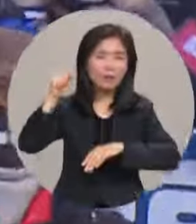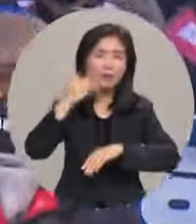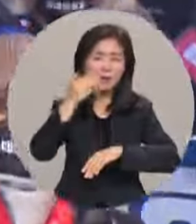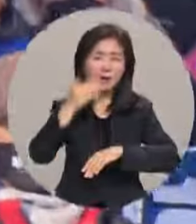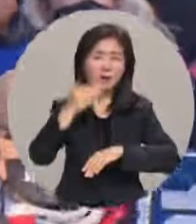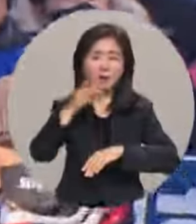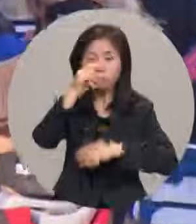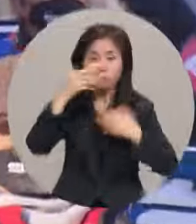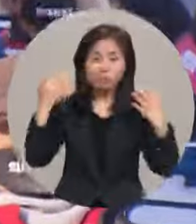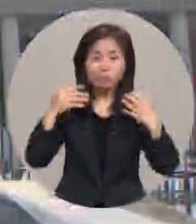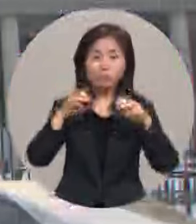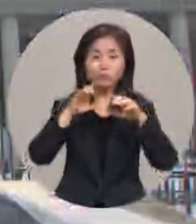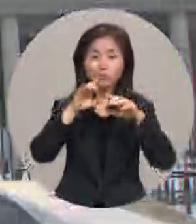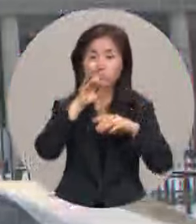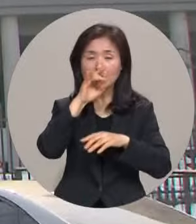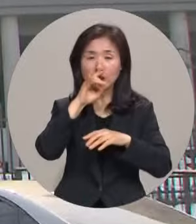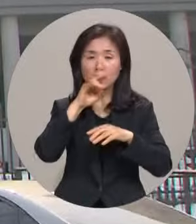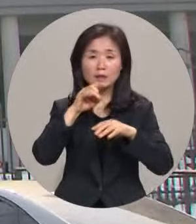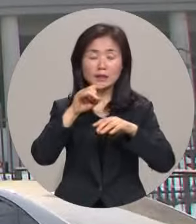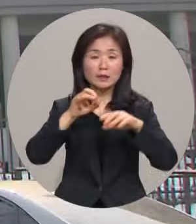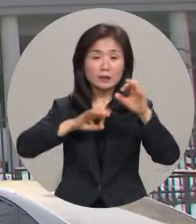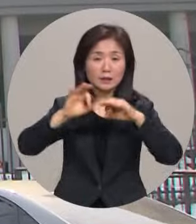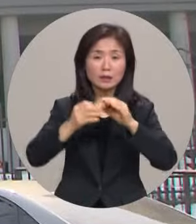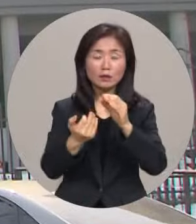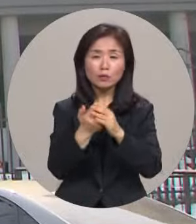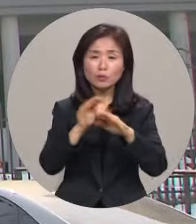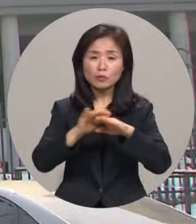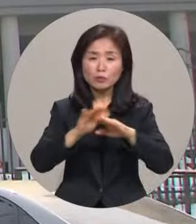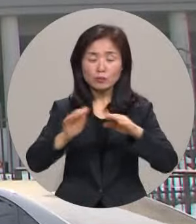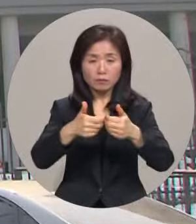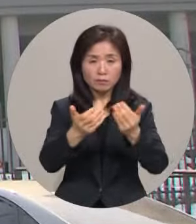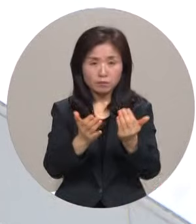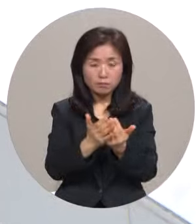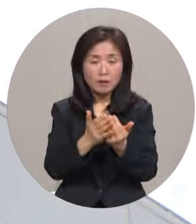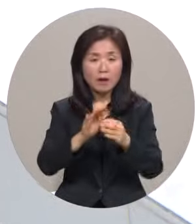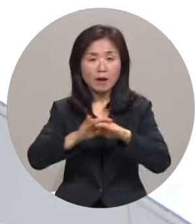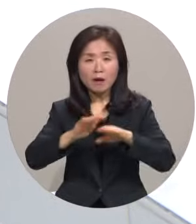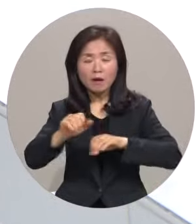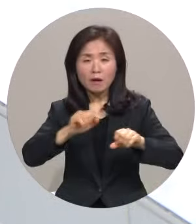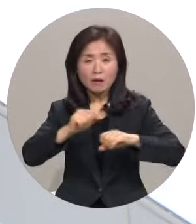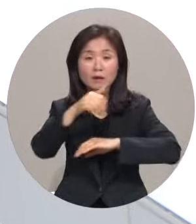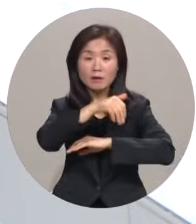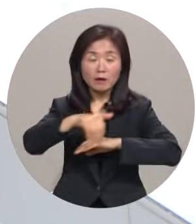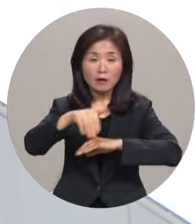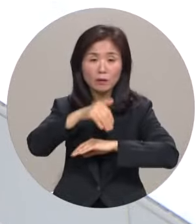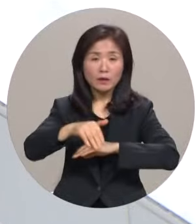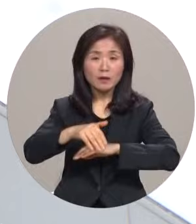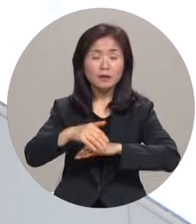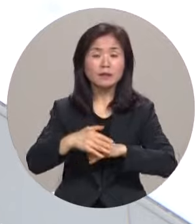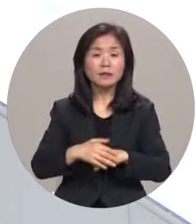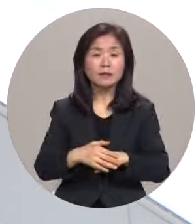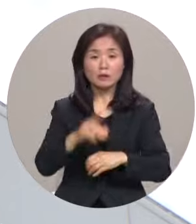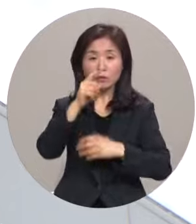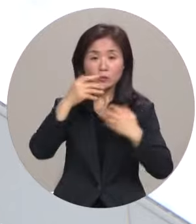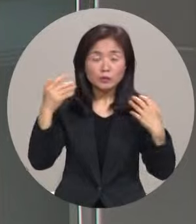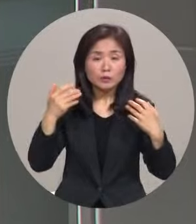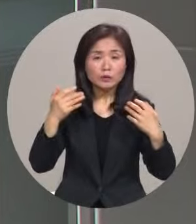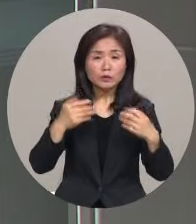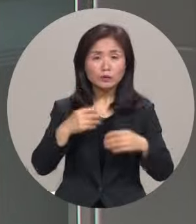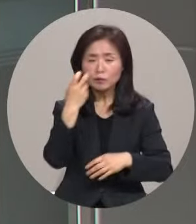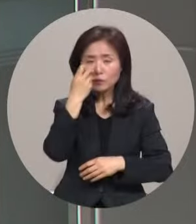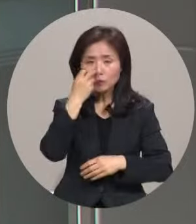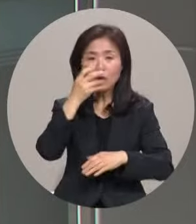대응에 나섰습니다 교육부는 다음 달 중순까지 대학별 수요 조사를 거쳐 오는 5월 말 2025학년도